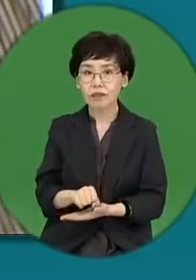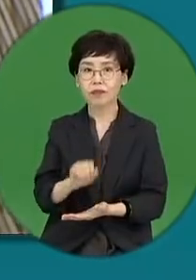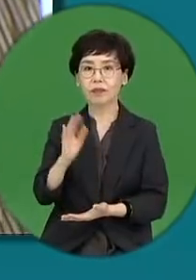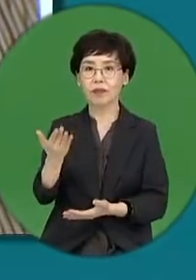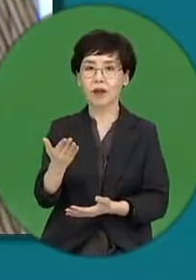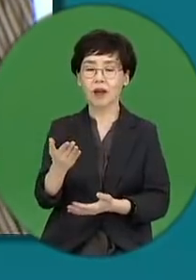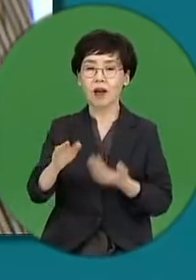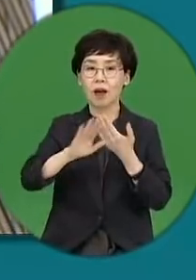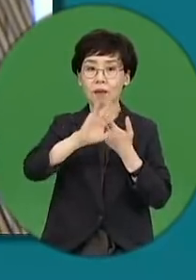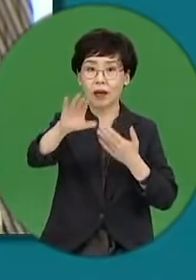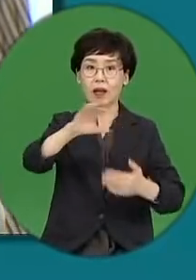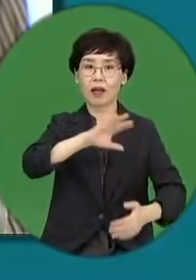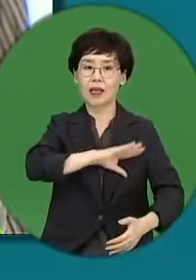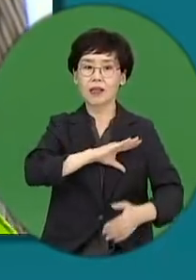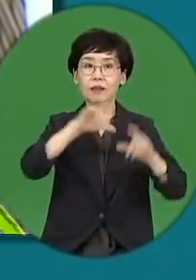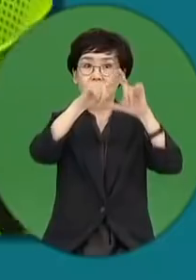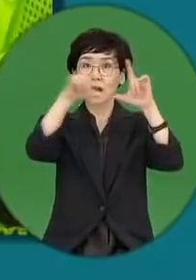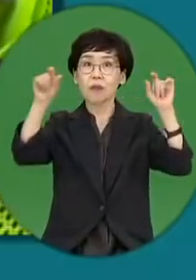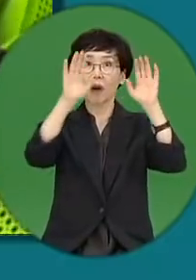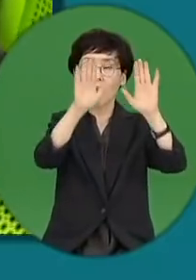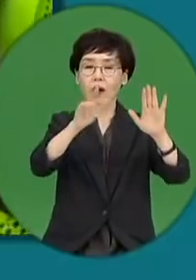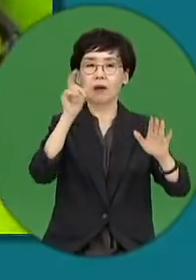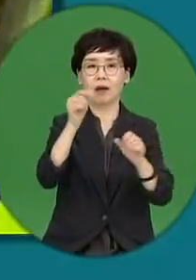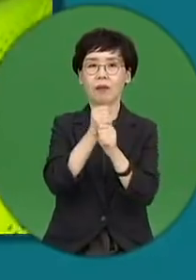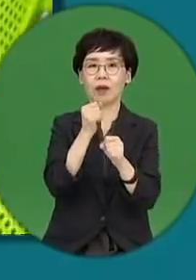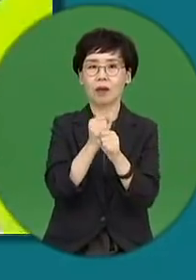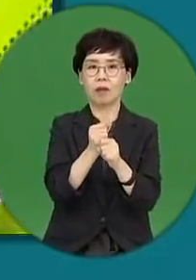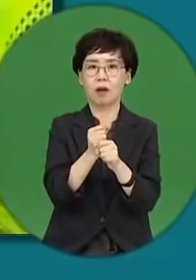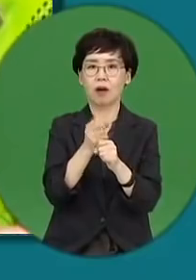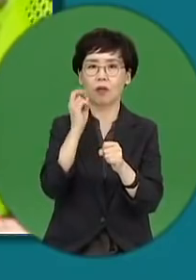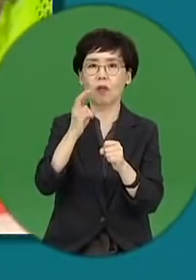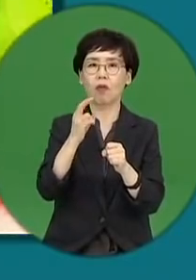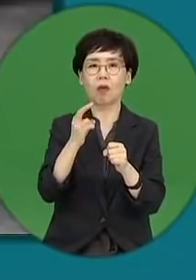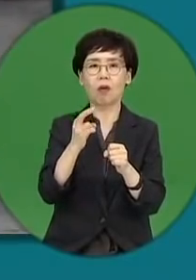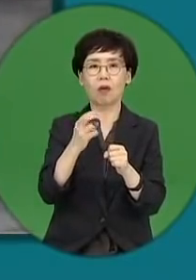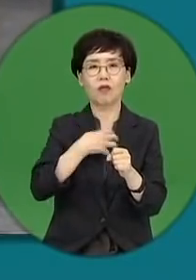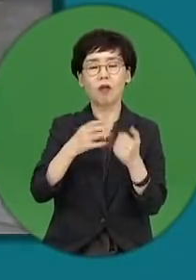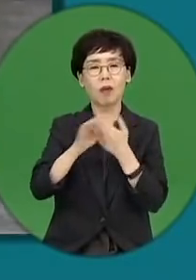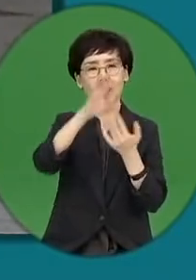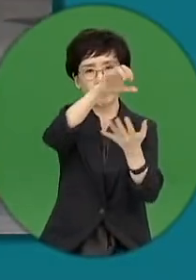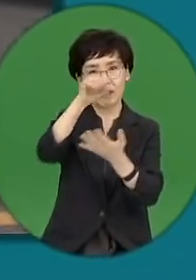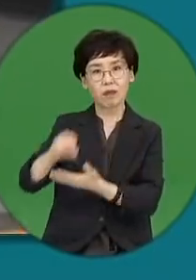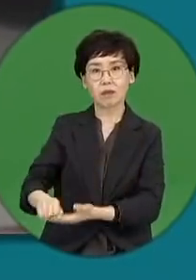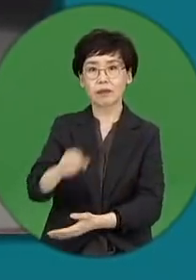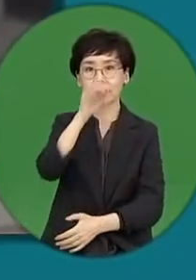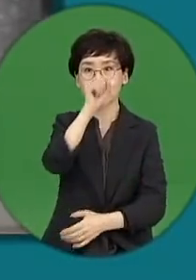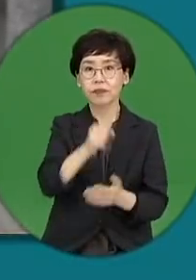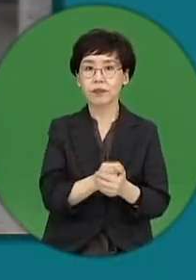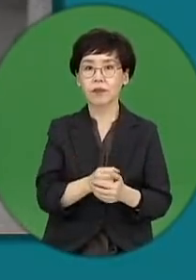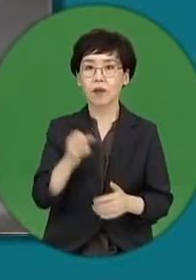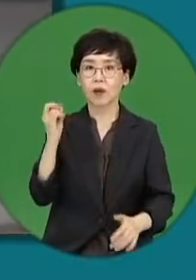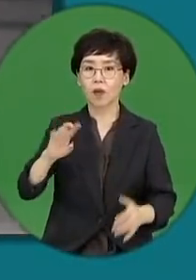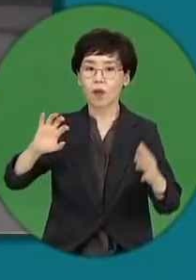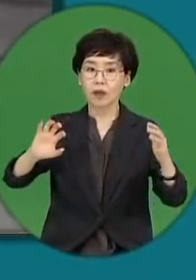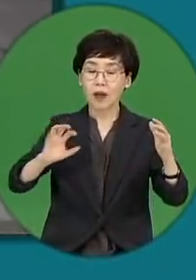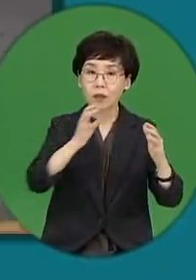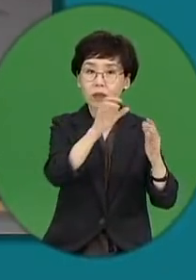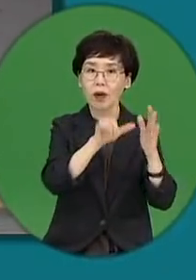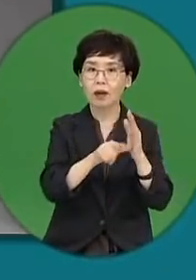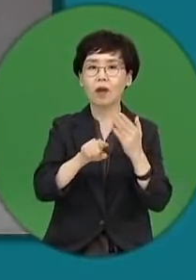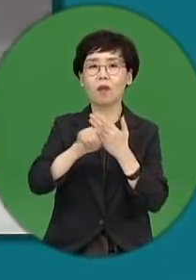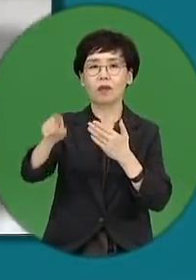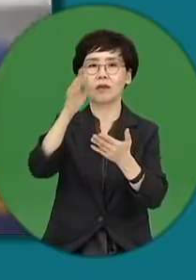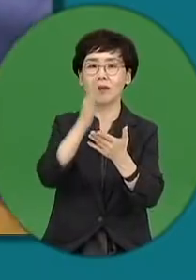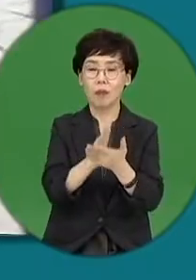외부로 돌출된 간판은 단단히 고정하거나 아예 철거하는 게 좋습니다. 태풍이 통과할 때는 최대한 외출을 삼가고